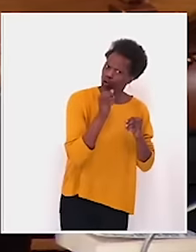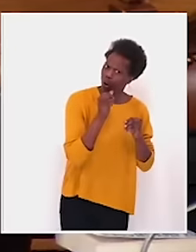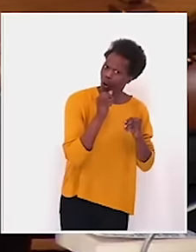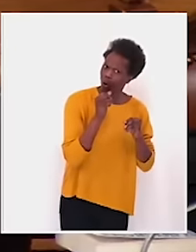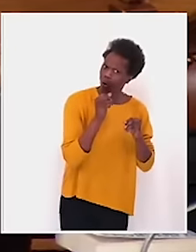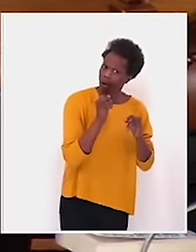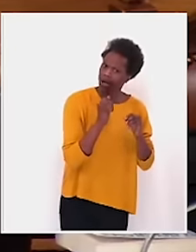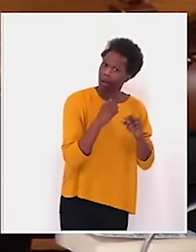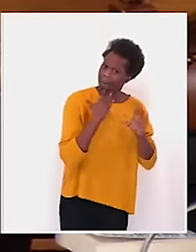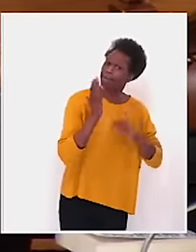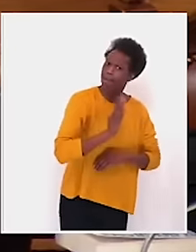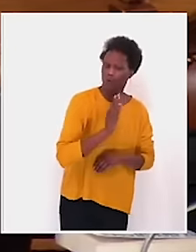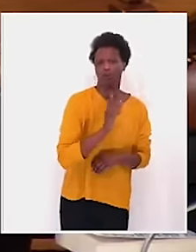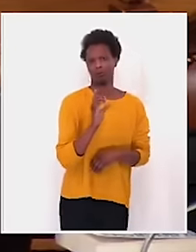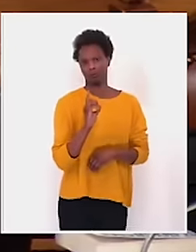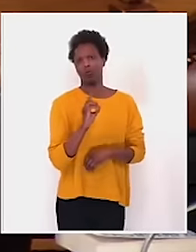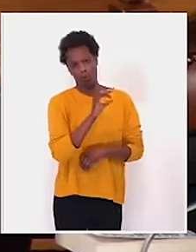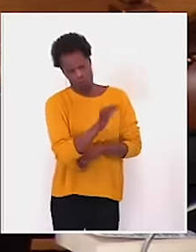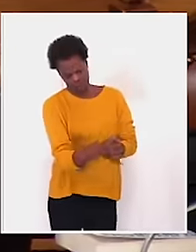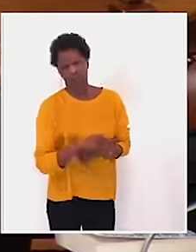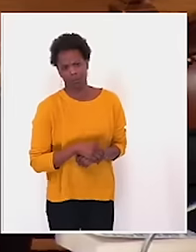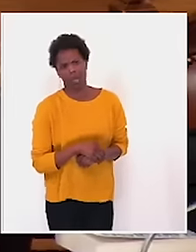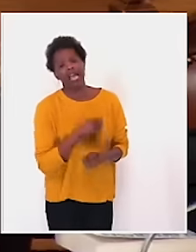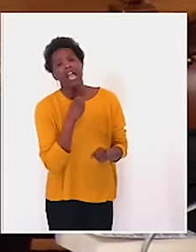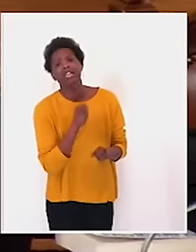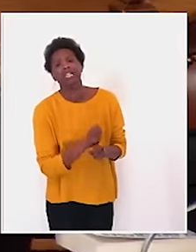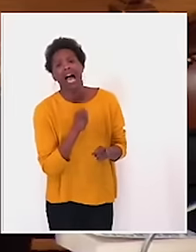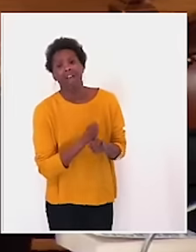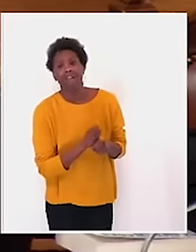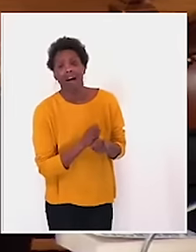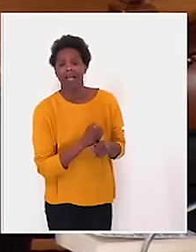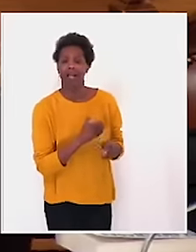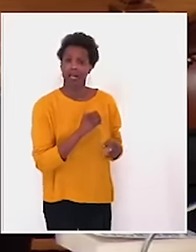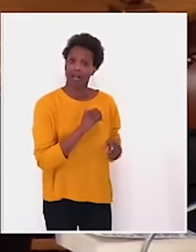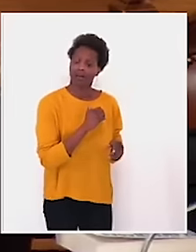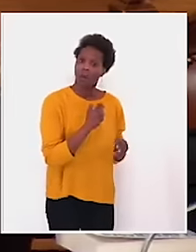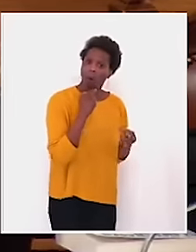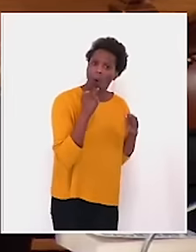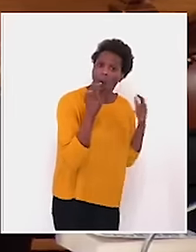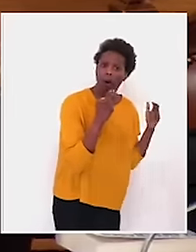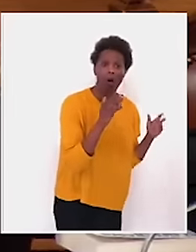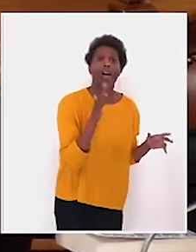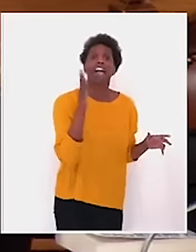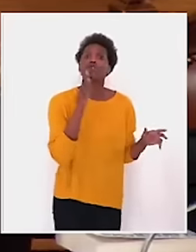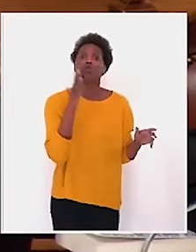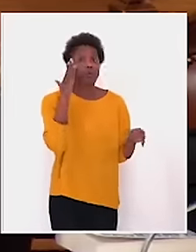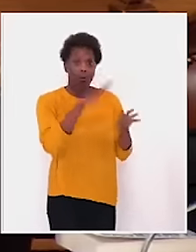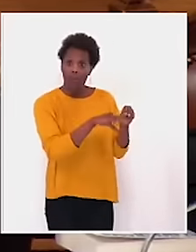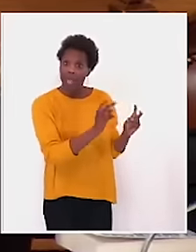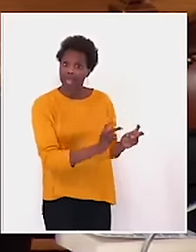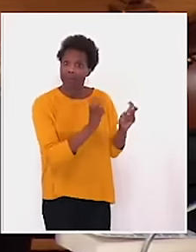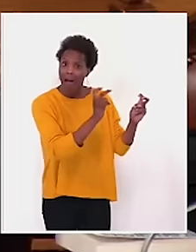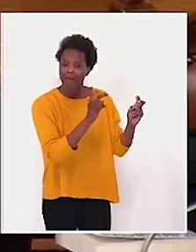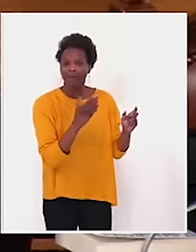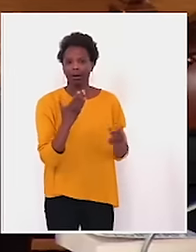Et d'ailleurs, on considère que le boulot qui est fait, et puis tant mieux s'il y a plus de monde pour le faire demain, on considère que c'est heureusement qu'il y a ça,